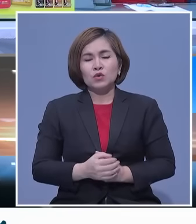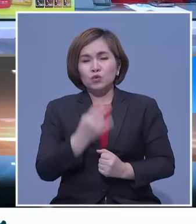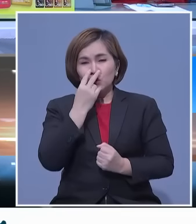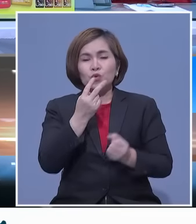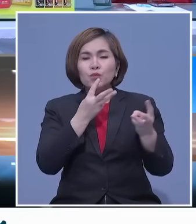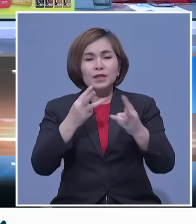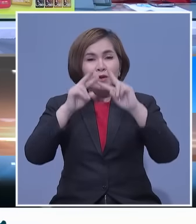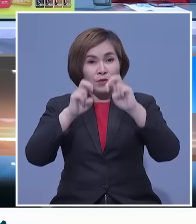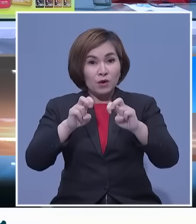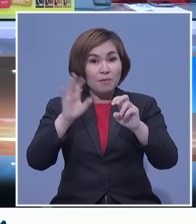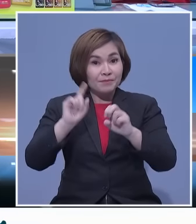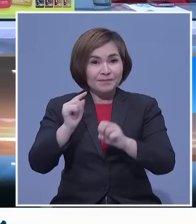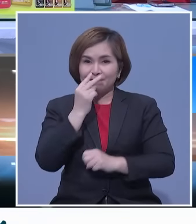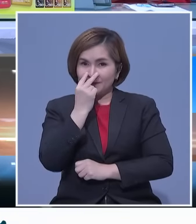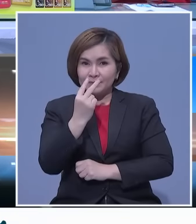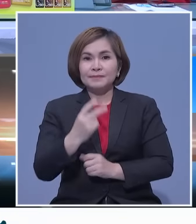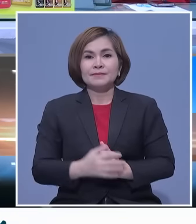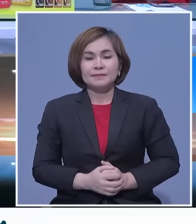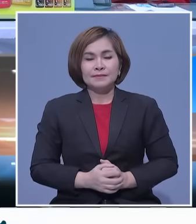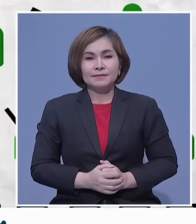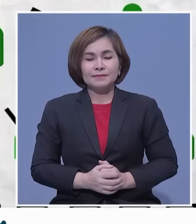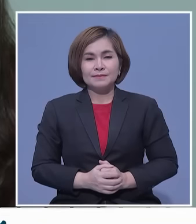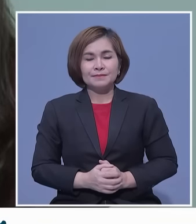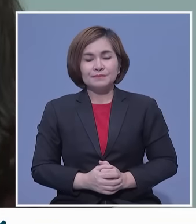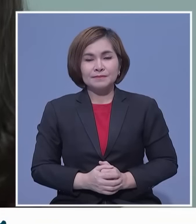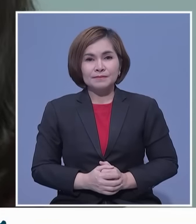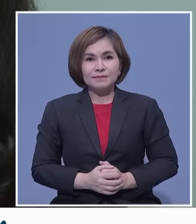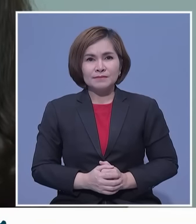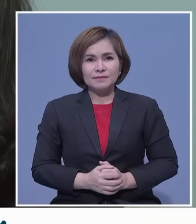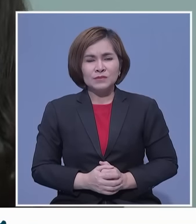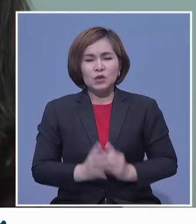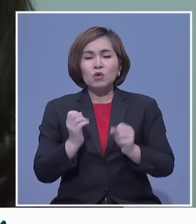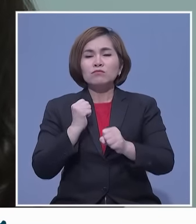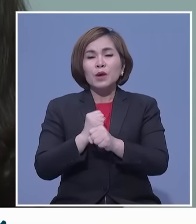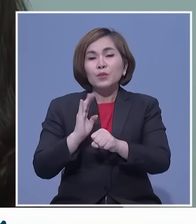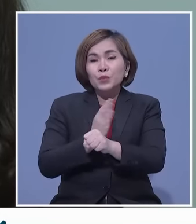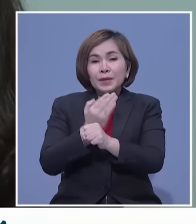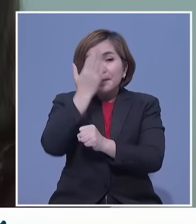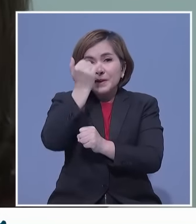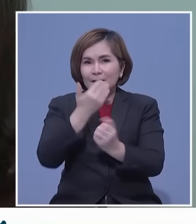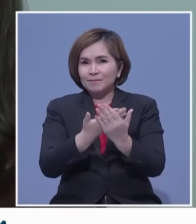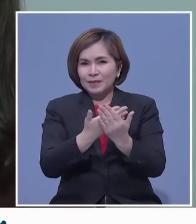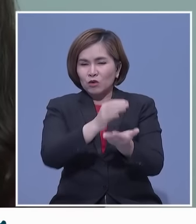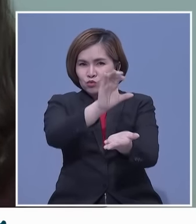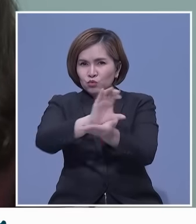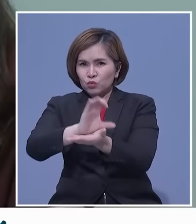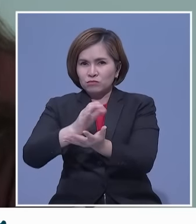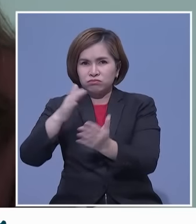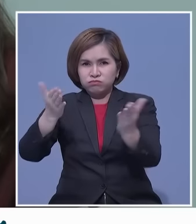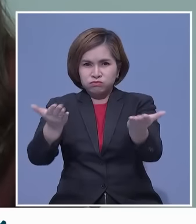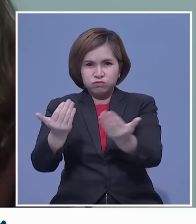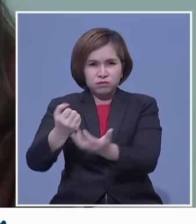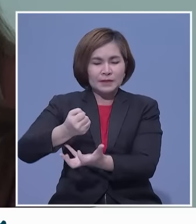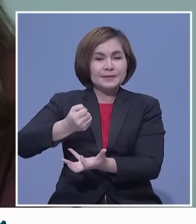โมเดลของธุรกิจเหล่านี้กันค่ะครับถ้าเทำธุรกิจเพื่อระดมเงินทุนสำคัญที่สุดคือ